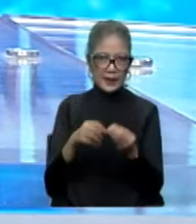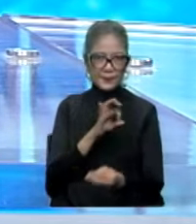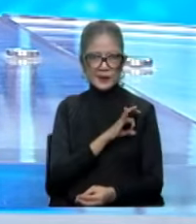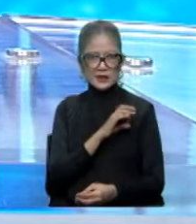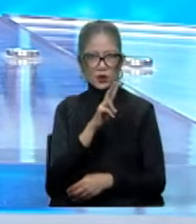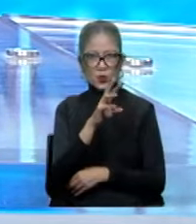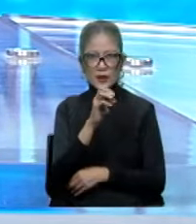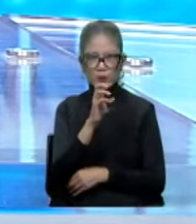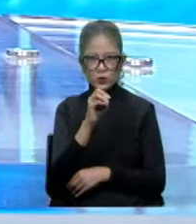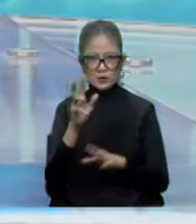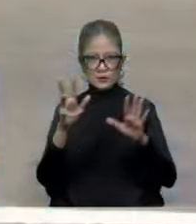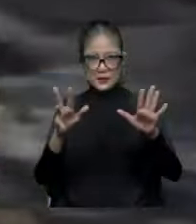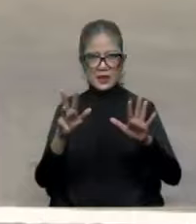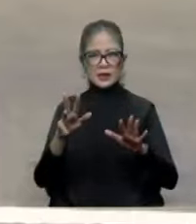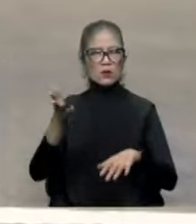Rinaldi.